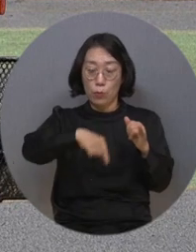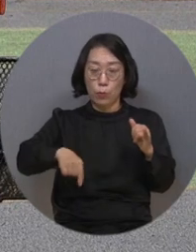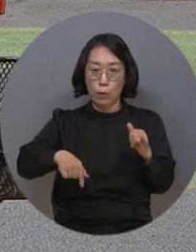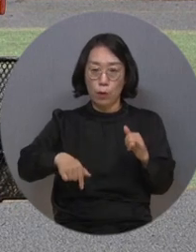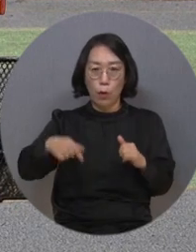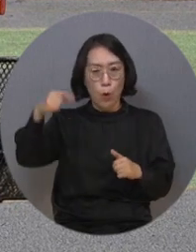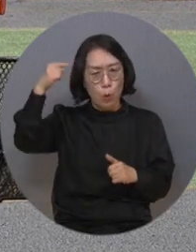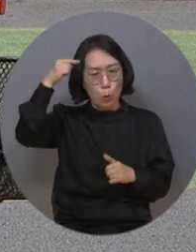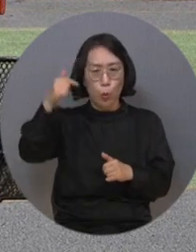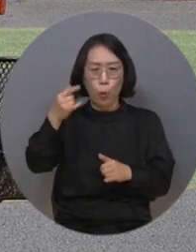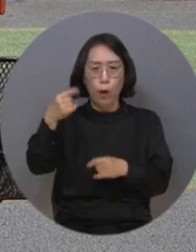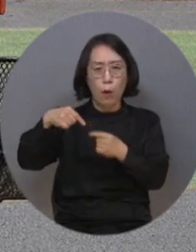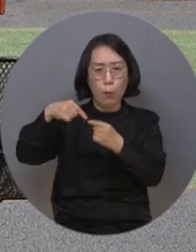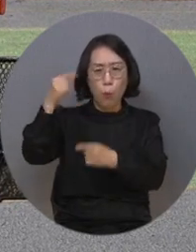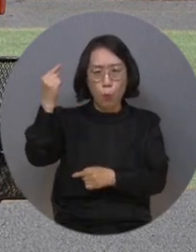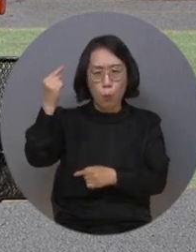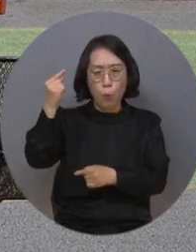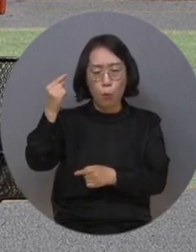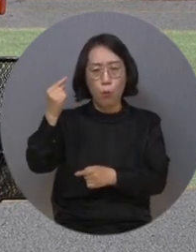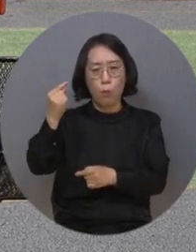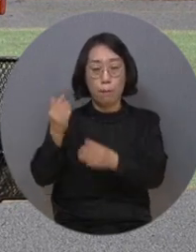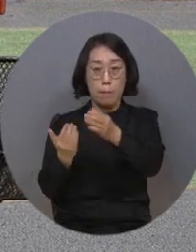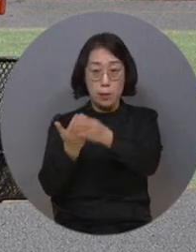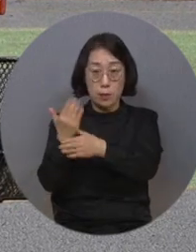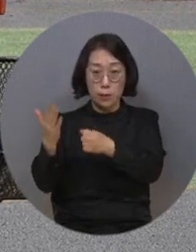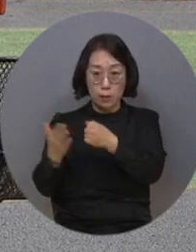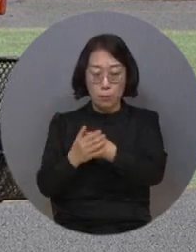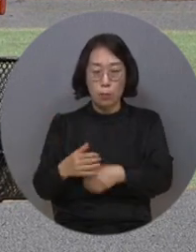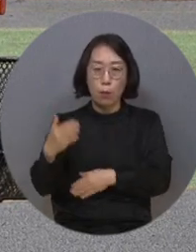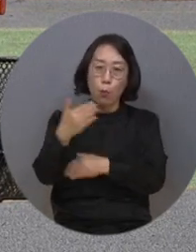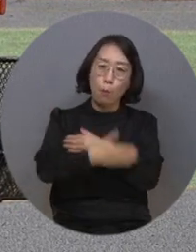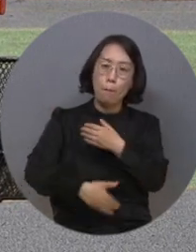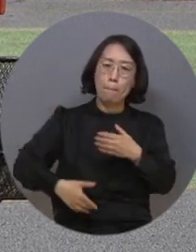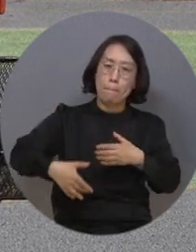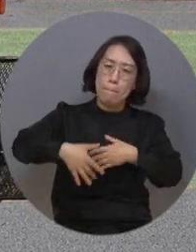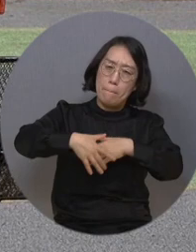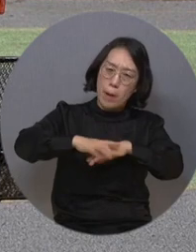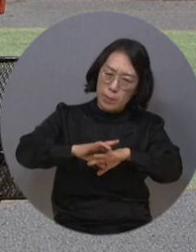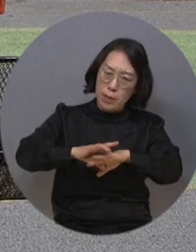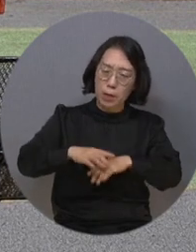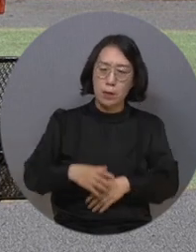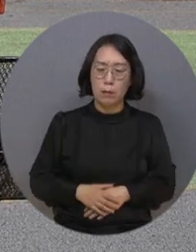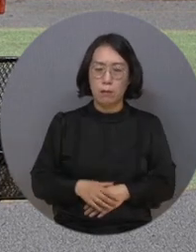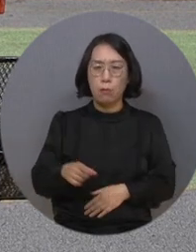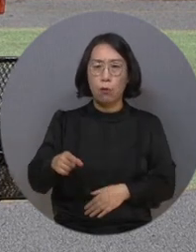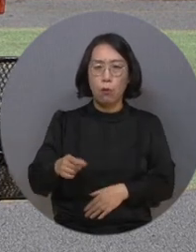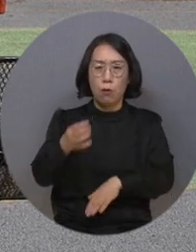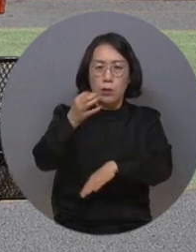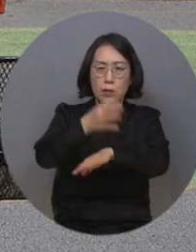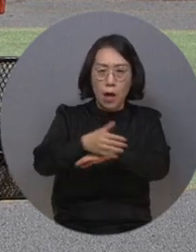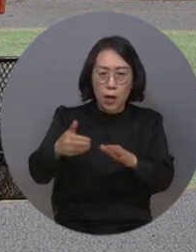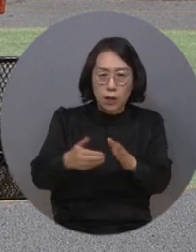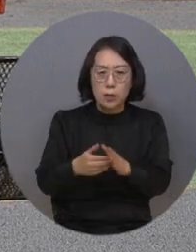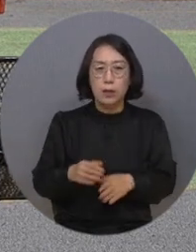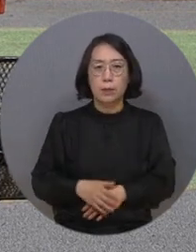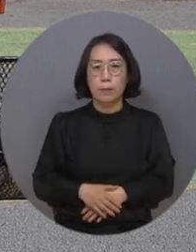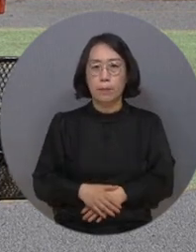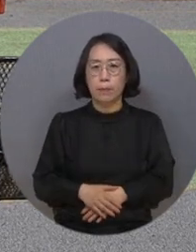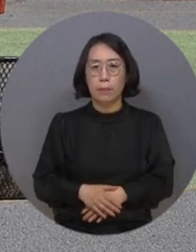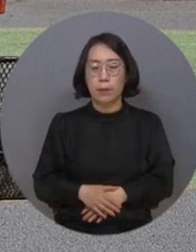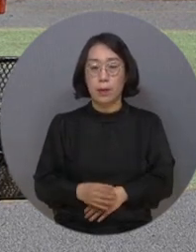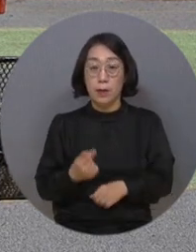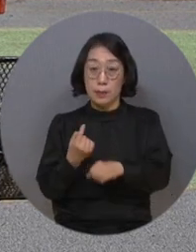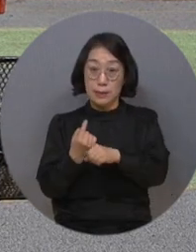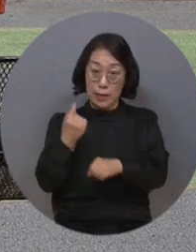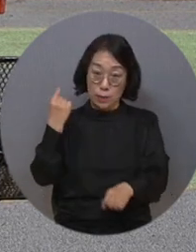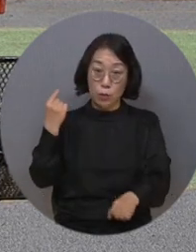뇌졸중으로 저기 사고가 나셔가지고, 네. 이 전동 휠체어를 샀는데, 네. 집에다가만 막 일을 마치다가, 네. 작년에 이제